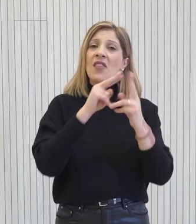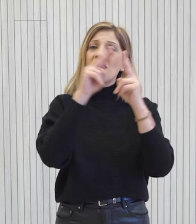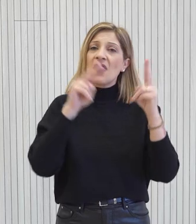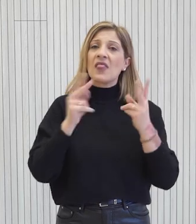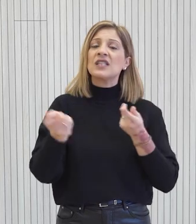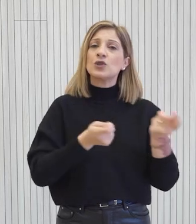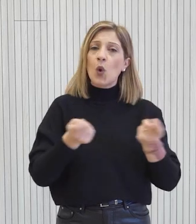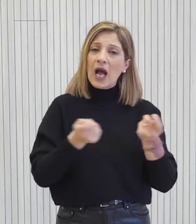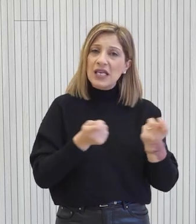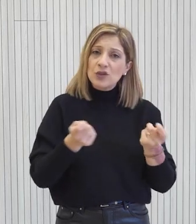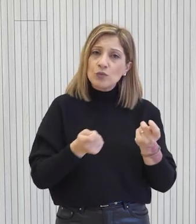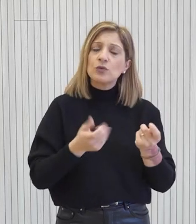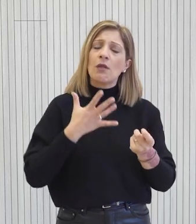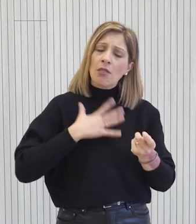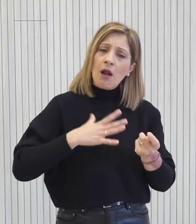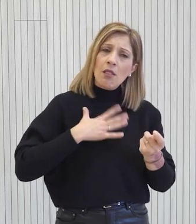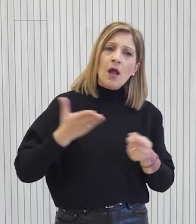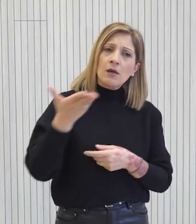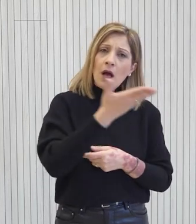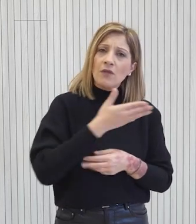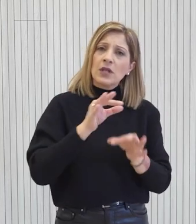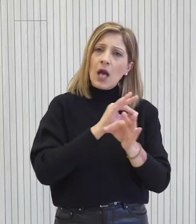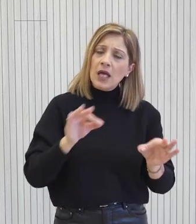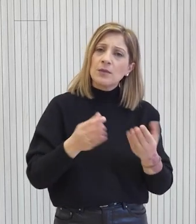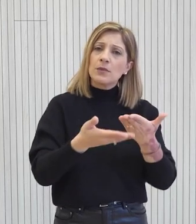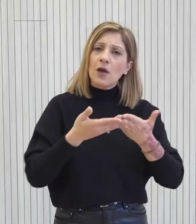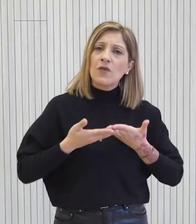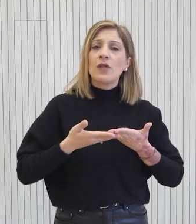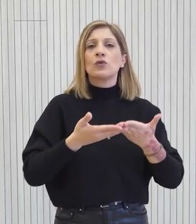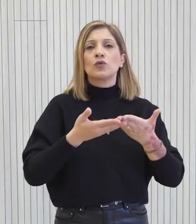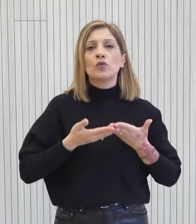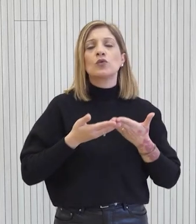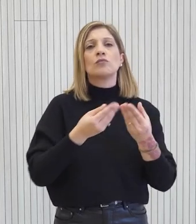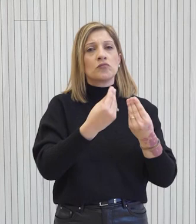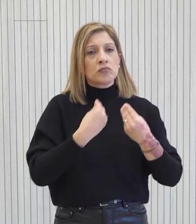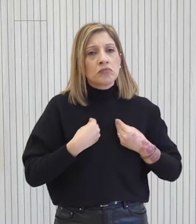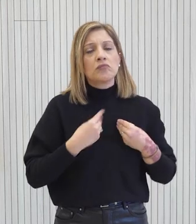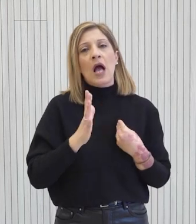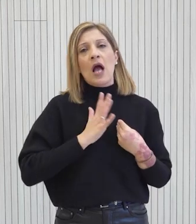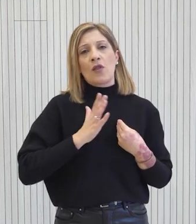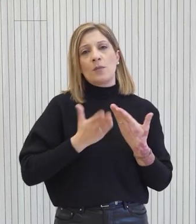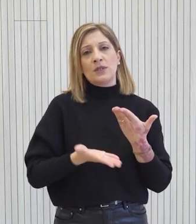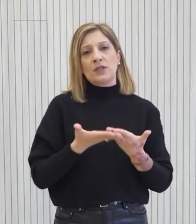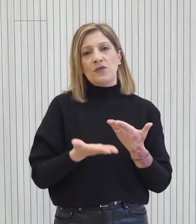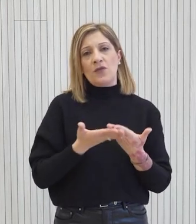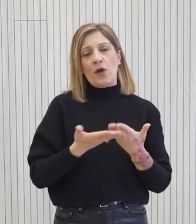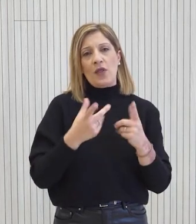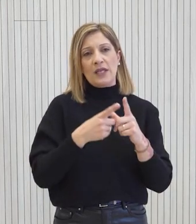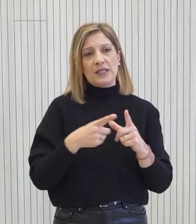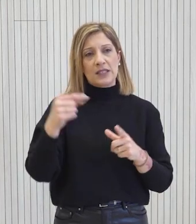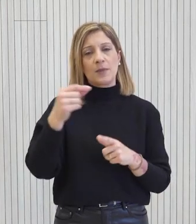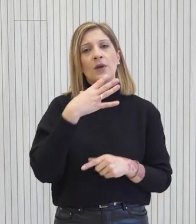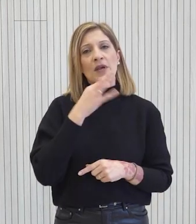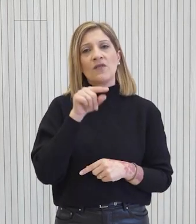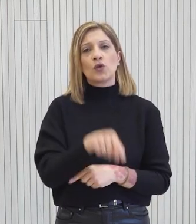οργανισμούς, οι οποίοι εξέφρασαν την προτιμή αλλά και την ετοιμότητα να συνδράμουν και να αποστείλουν ανθρωπιστική βοήθεια στην Κύπρο,